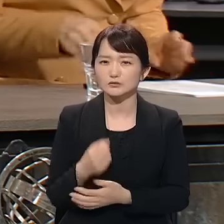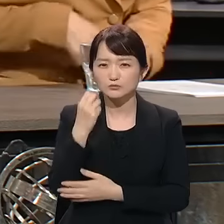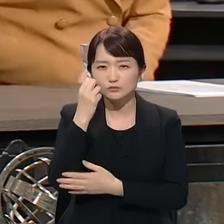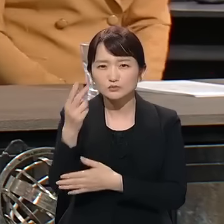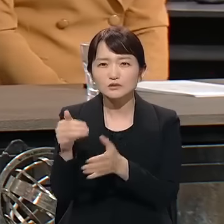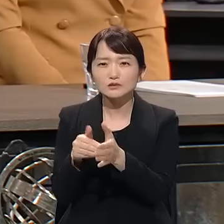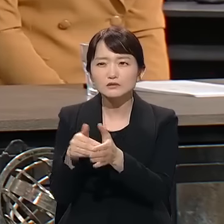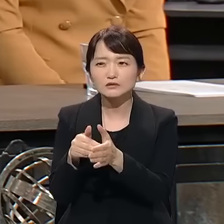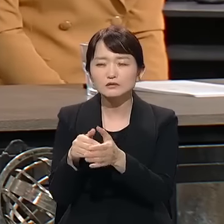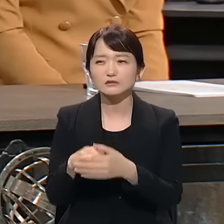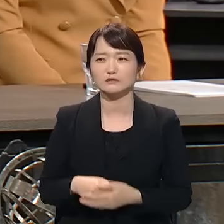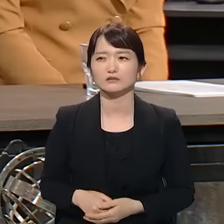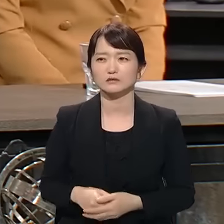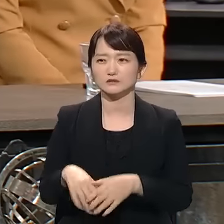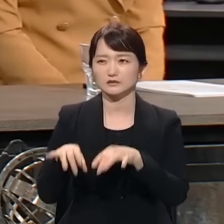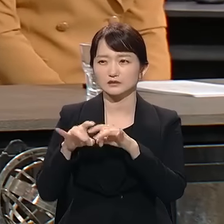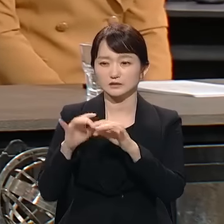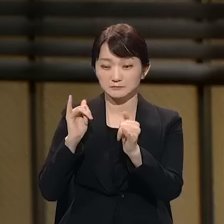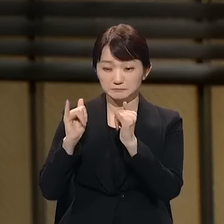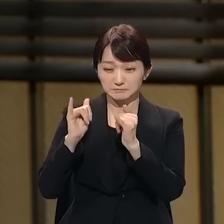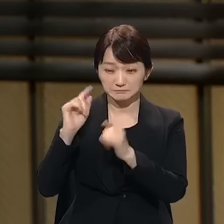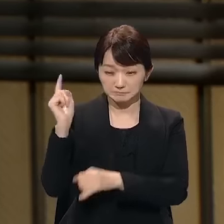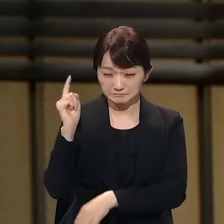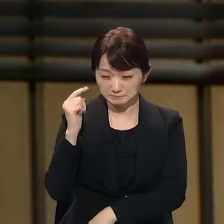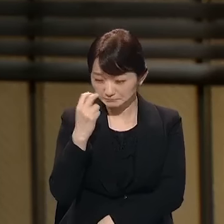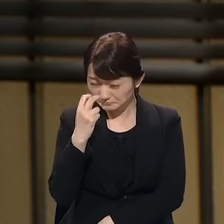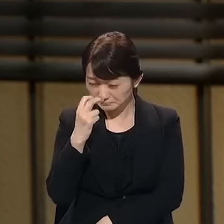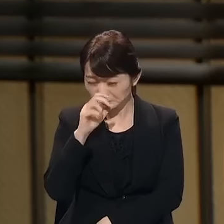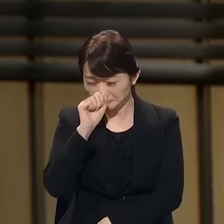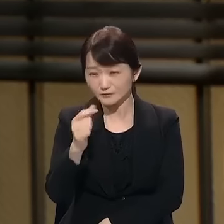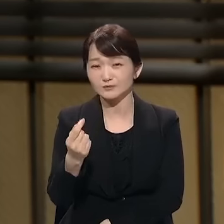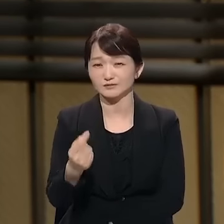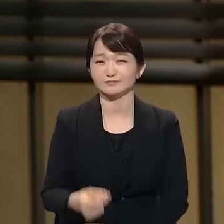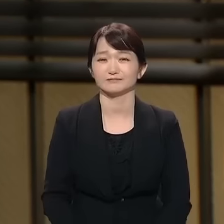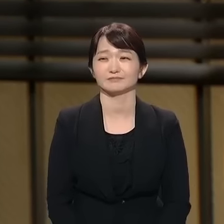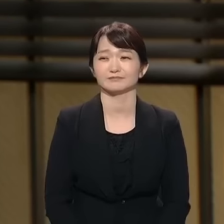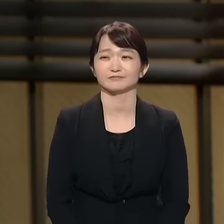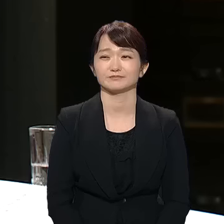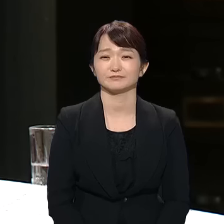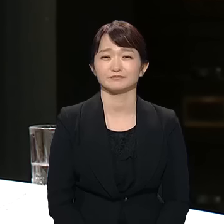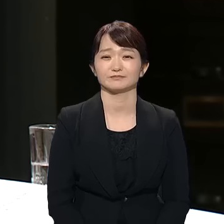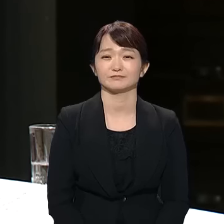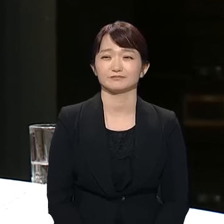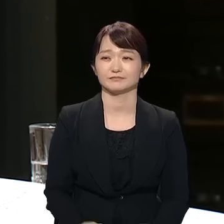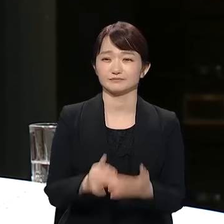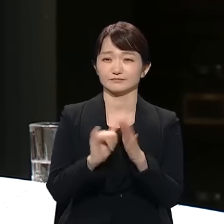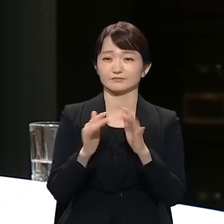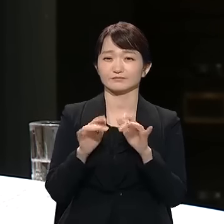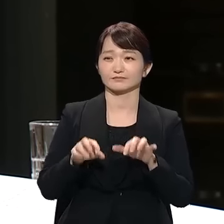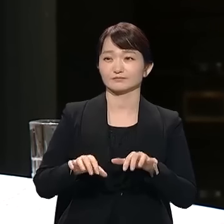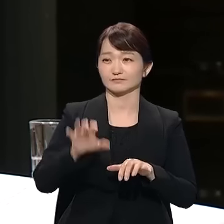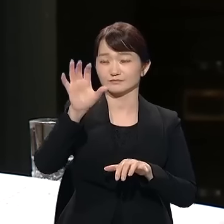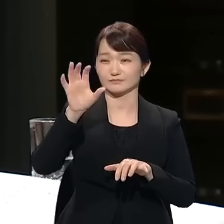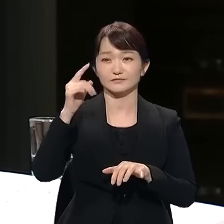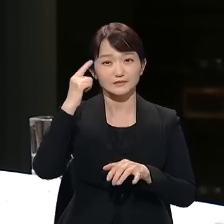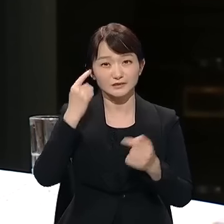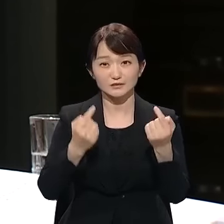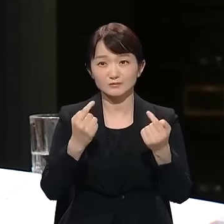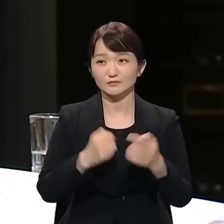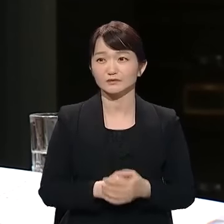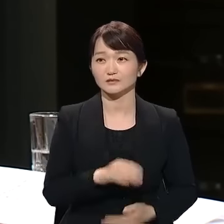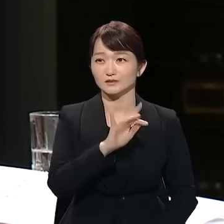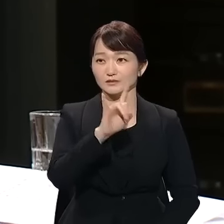건지 통신조회 정도는 한번 해보는게 어떨까 싶습니다 자 일단 우리 가족 여러분들 의견보다 오늘